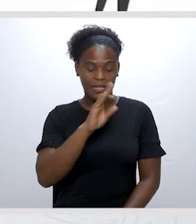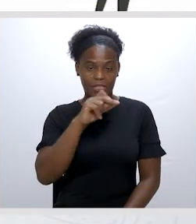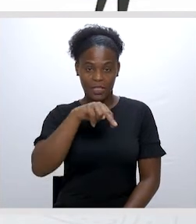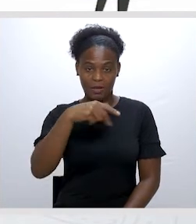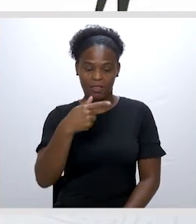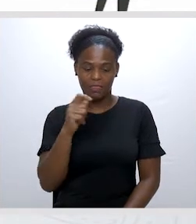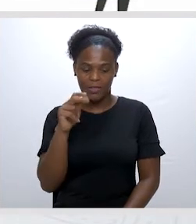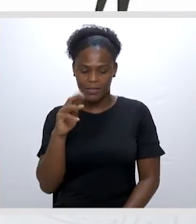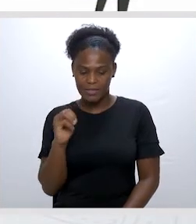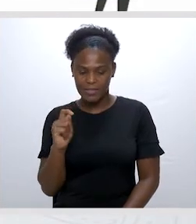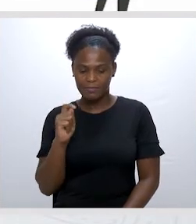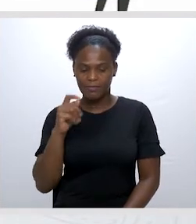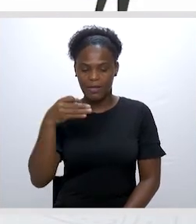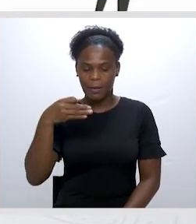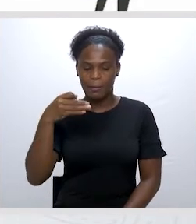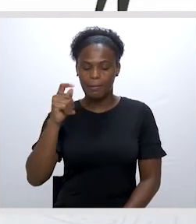peintre,